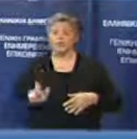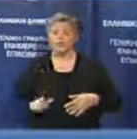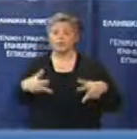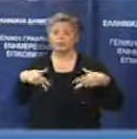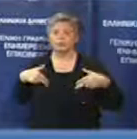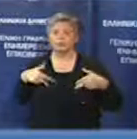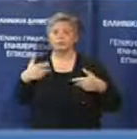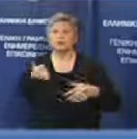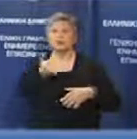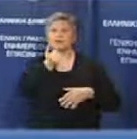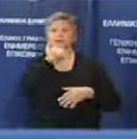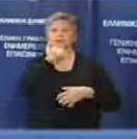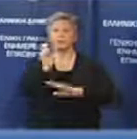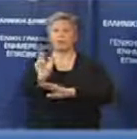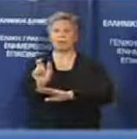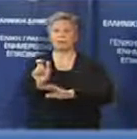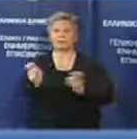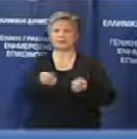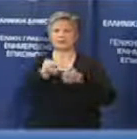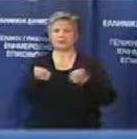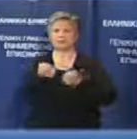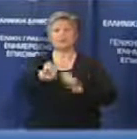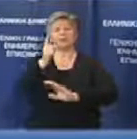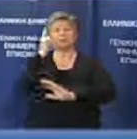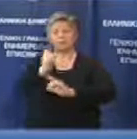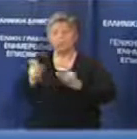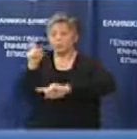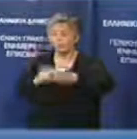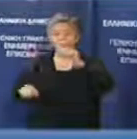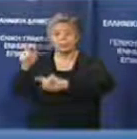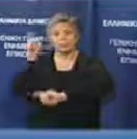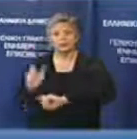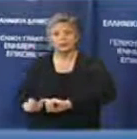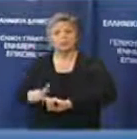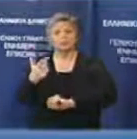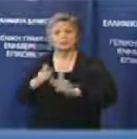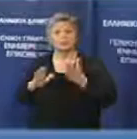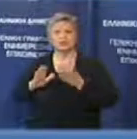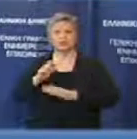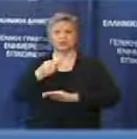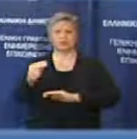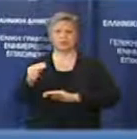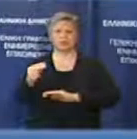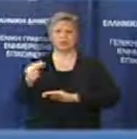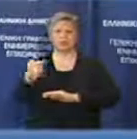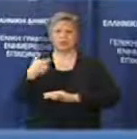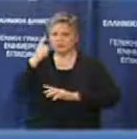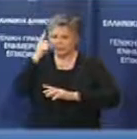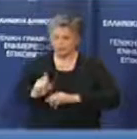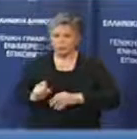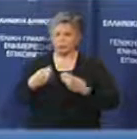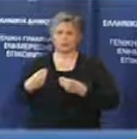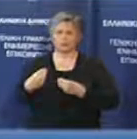γνωρίζουμε και τις απόψεις του κυρίου Μουζάλα και τη στάση του κυρίου Μουζάλα. Και νομίζω ότι δεν το ξέρουμε μόνο εμείς αυτό. Απ' την άλλη